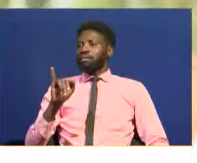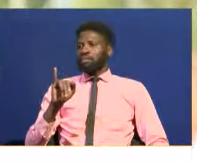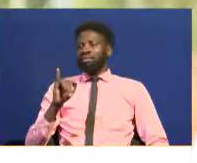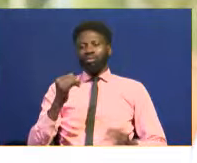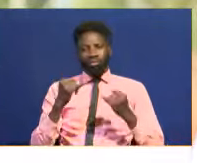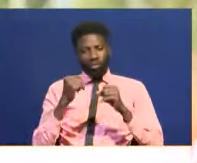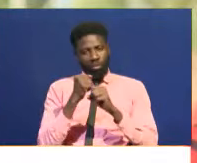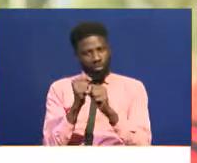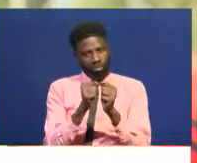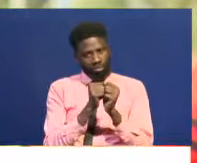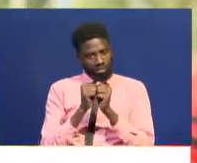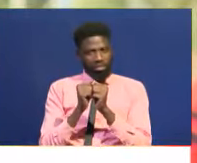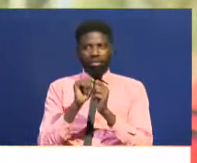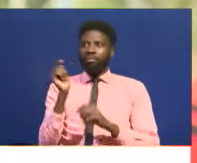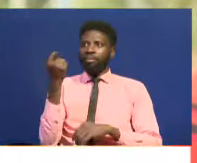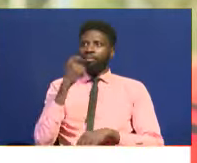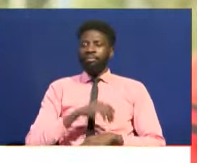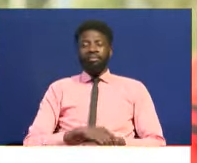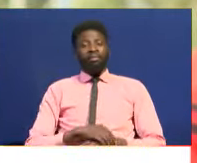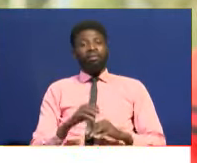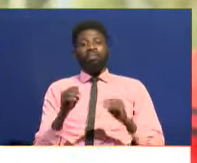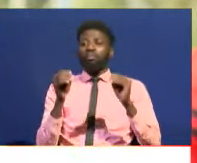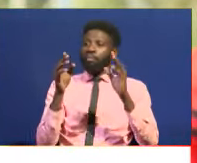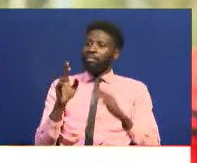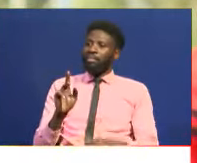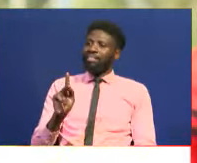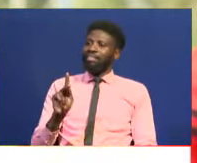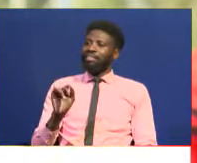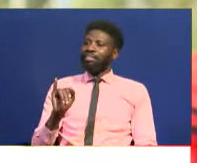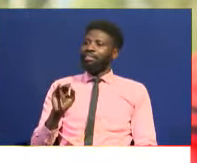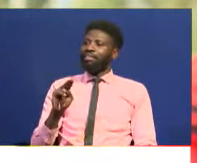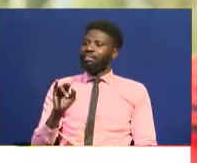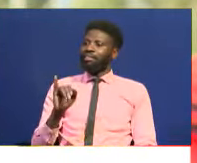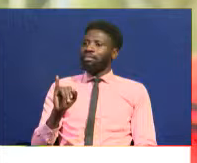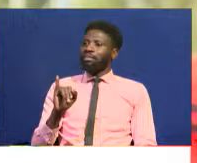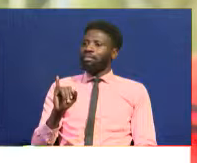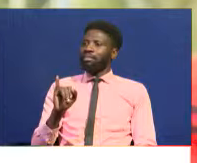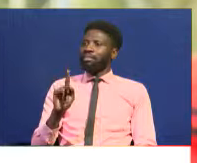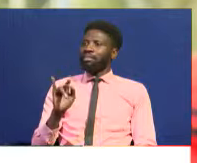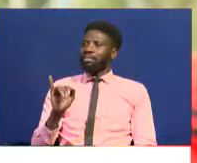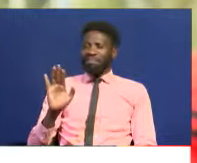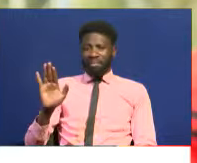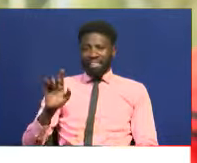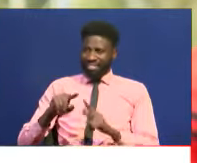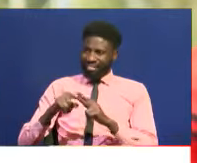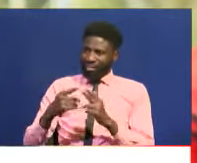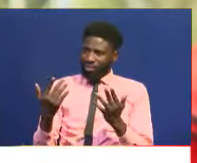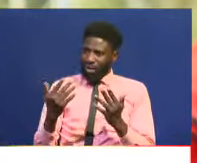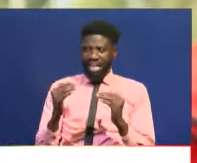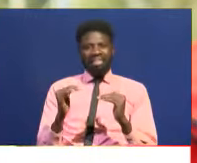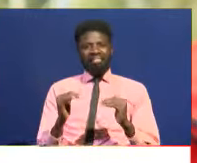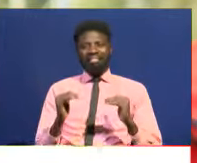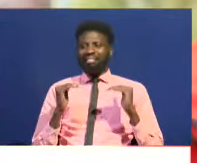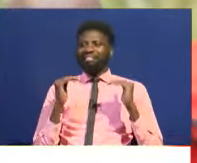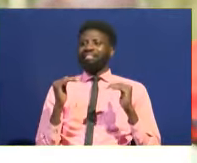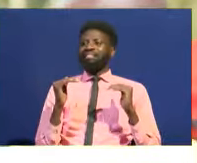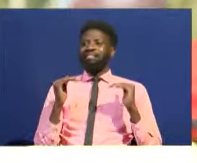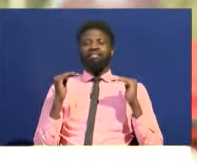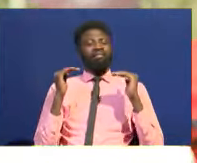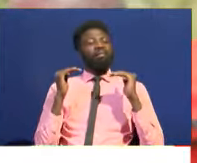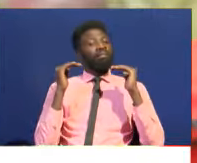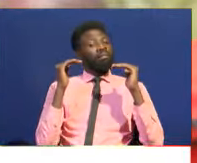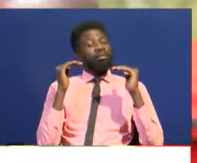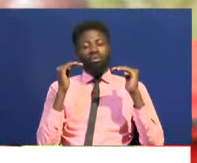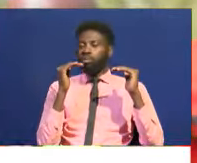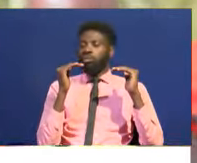president. Kwa Professor Kindiki, mahali ameanza na mahali amefika saa hii, kwa kweli naweza sema